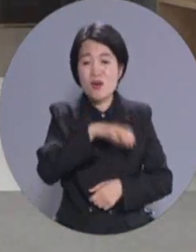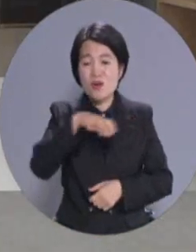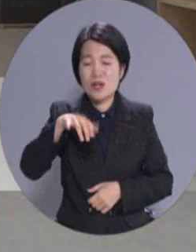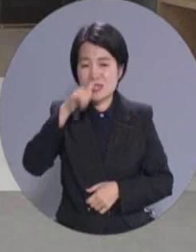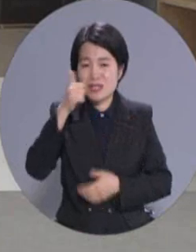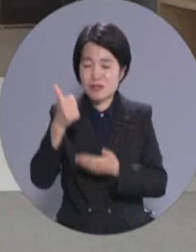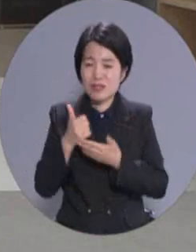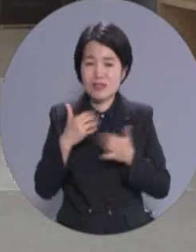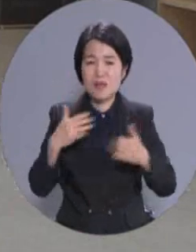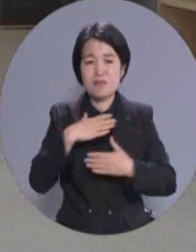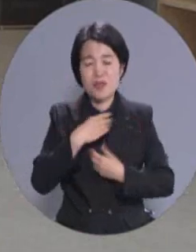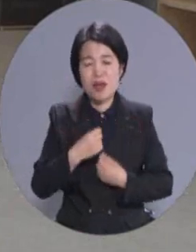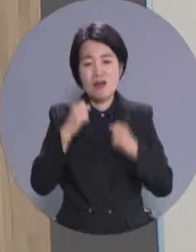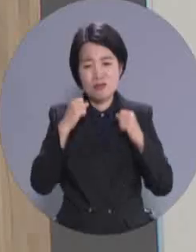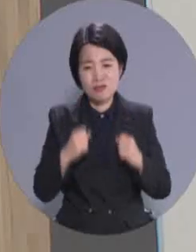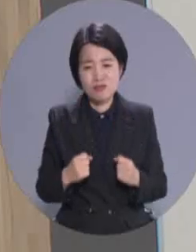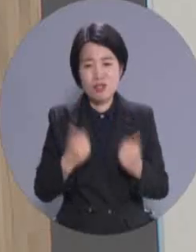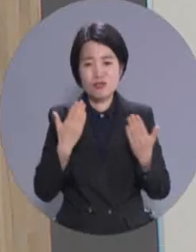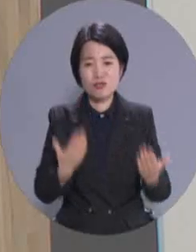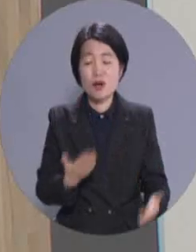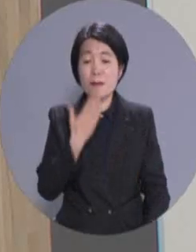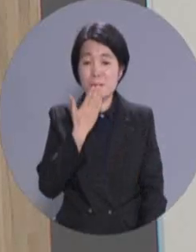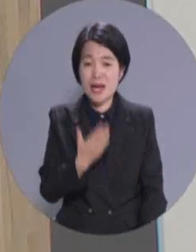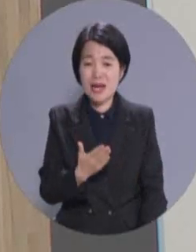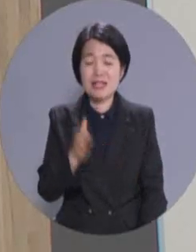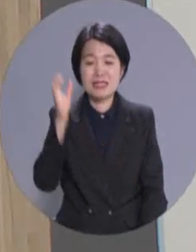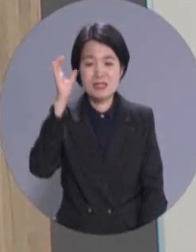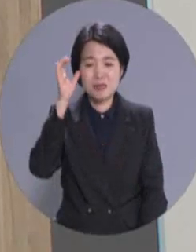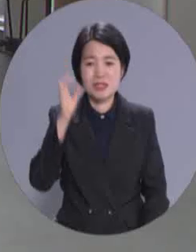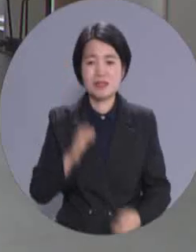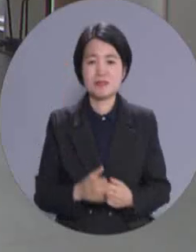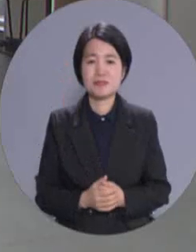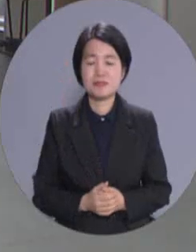방문객들이 편하게 머물고 쉬어갈 수 있을 것으로 기대하고 있습니다